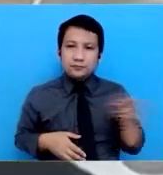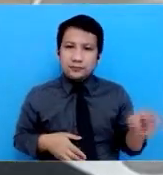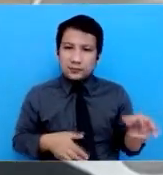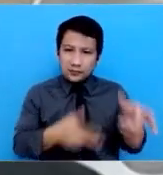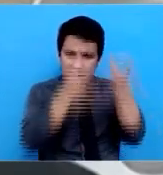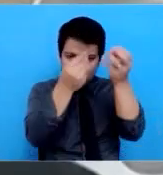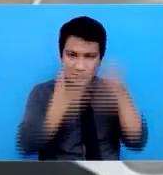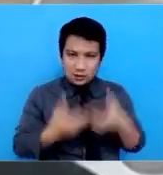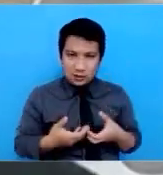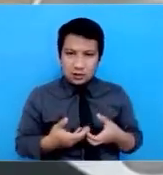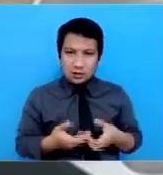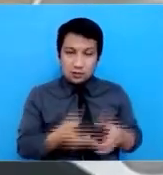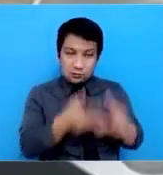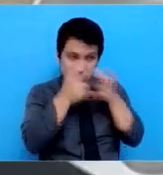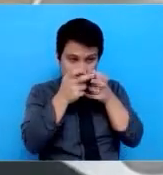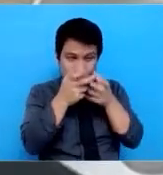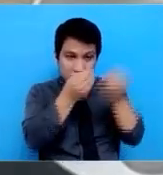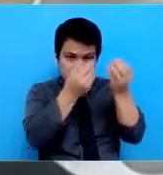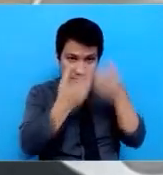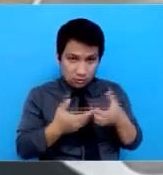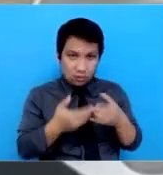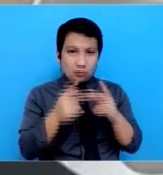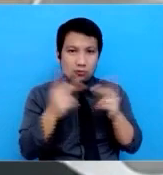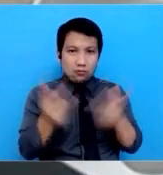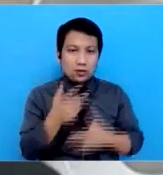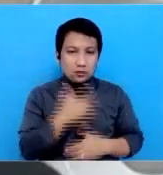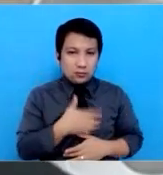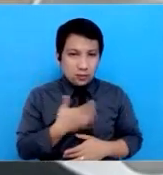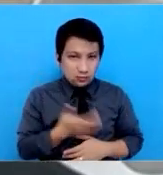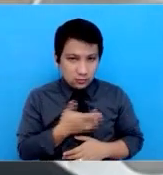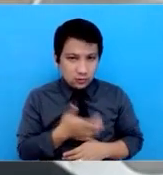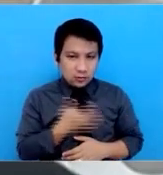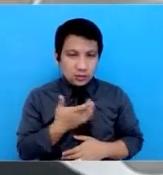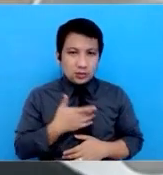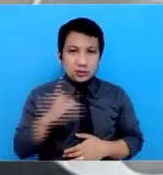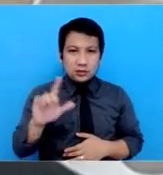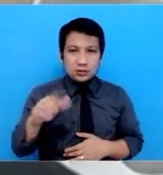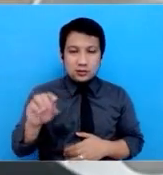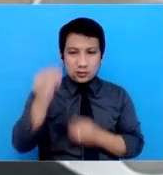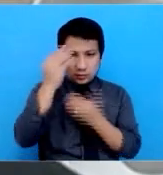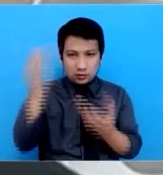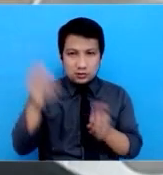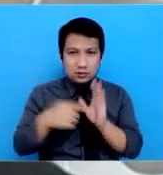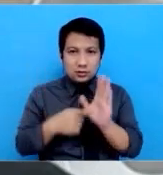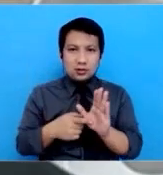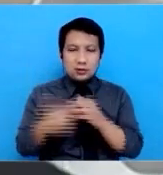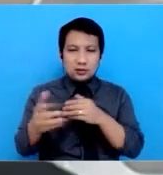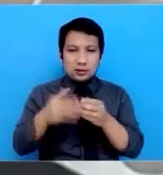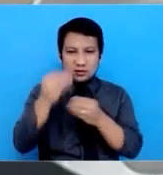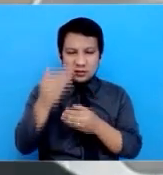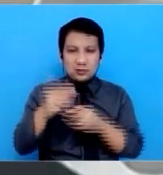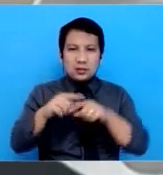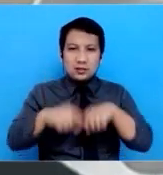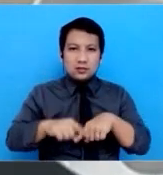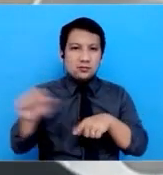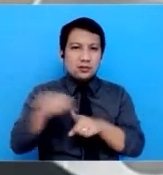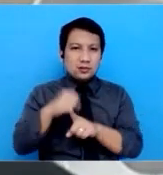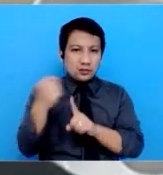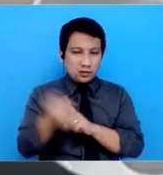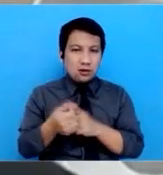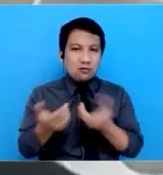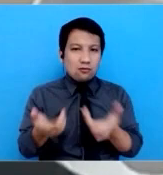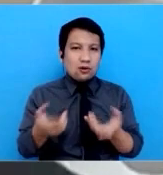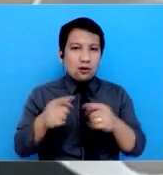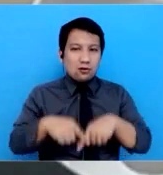sa position ng local governments, ng Department of Health. Kaya po, depende sa sitwasyon, ang